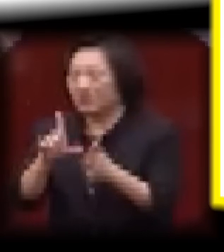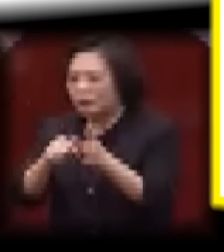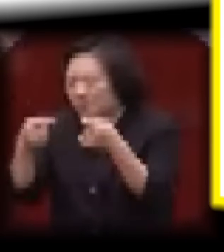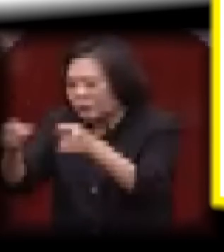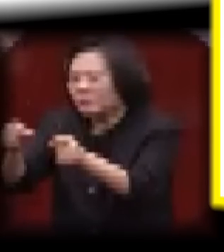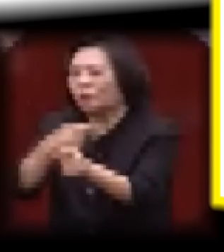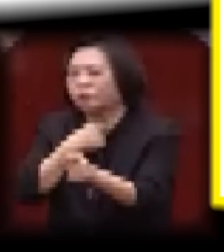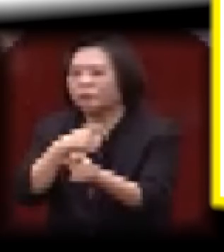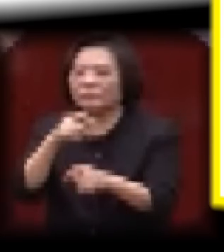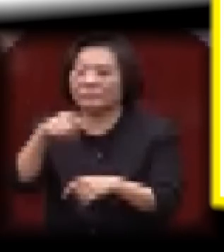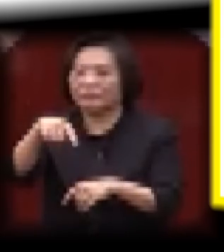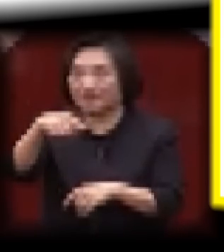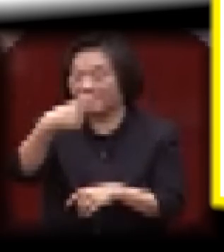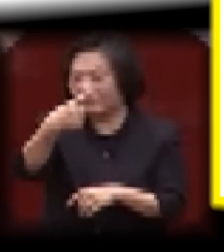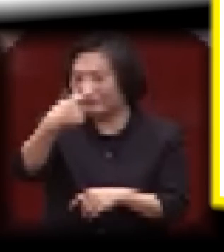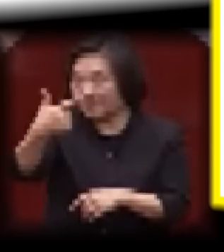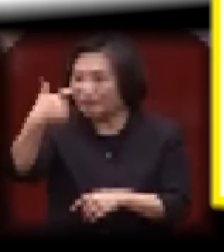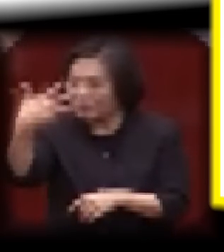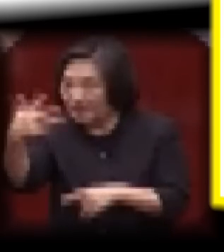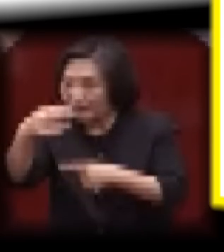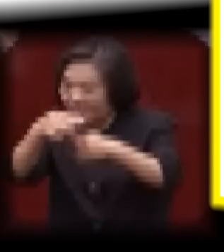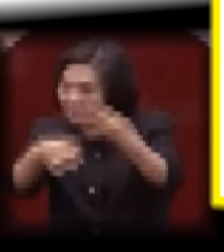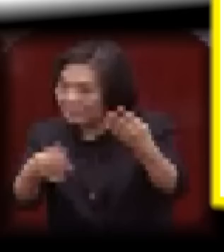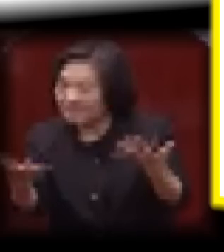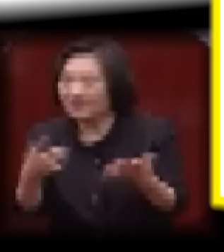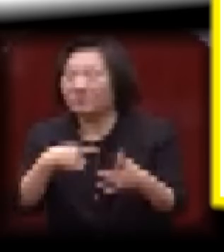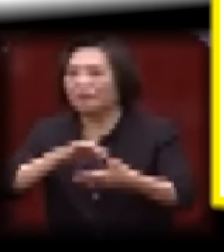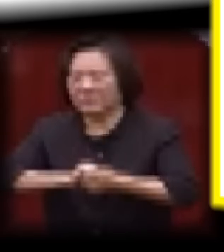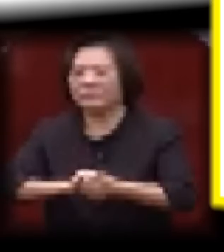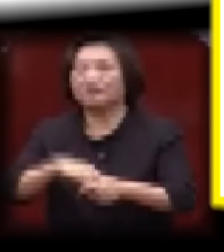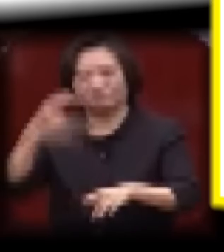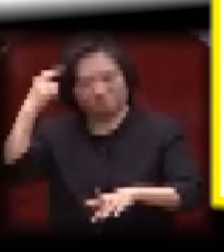专案是一个政府效率的改善，我们会坚持。